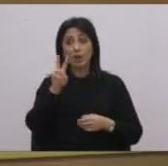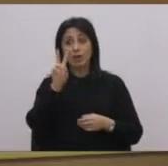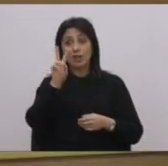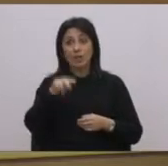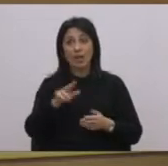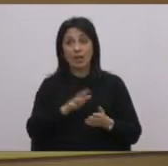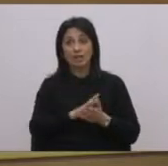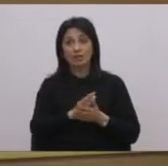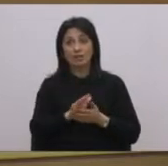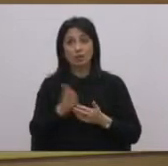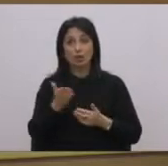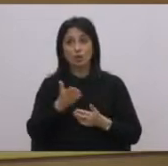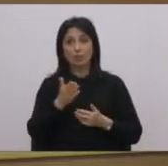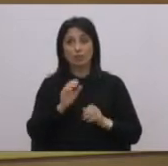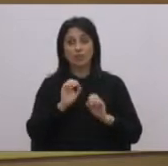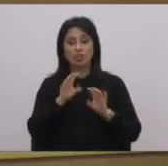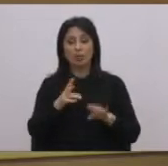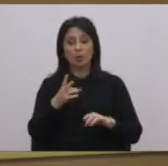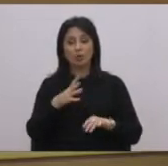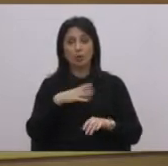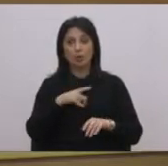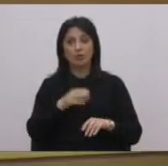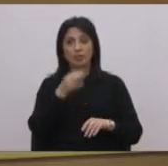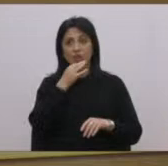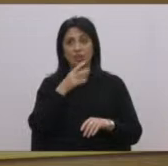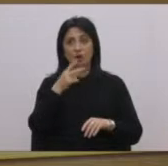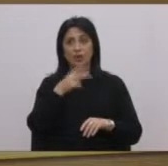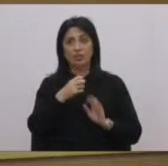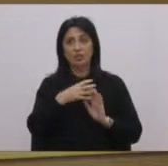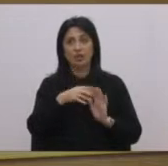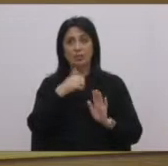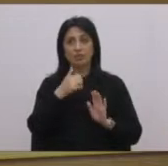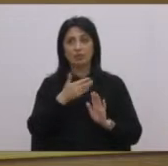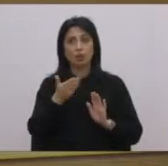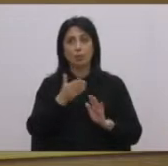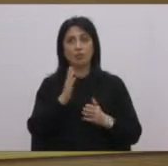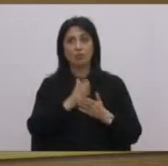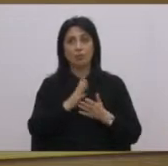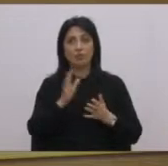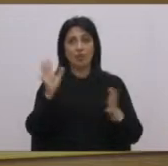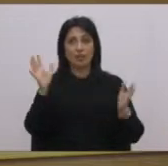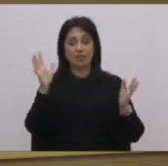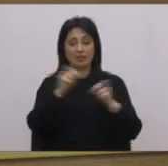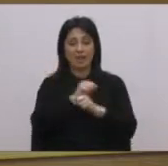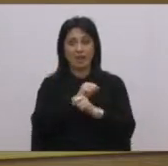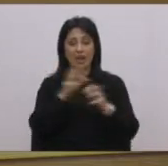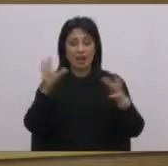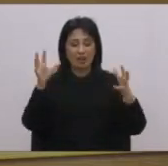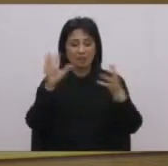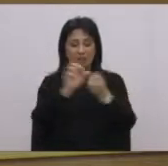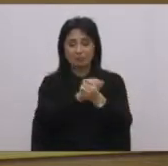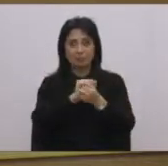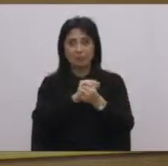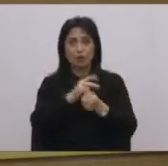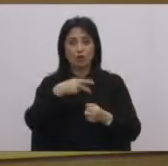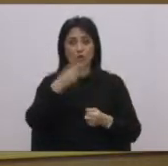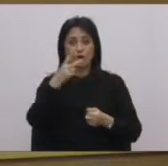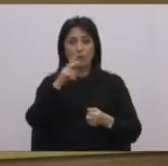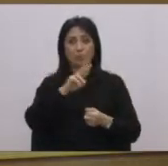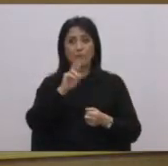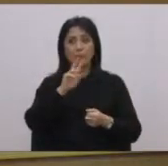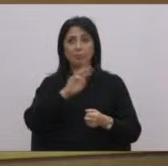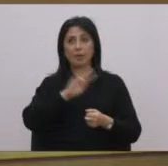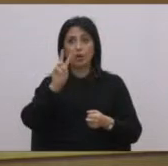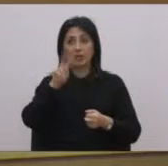ლარი და რომელიც ჩაბარებული უნდა ყოფილიყო ჯერ კიდევ 2019 წელს და რომელიც არის დანგრეული. როგორც ისე დაინგრა, 22 მილიონი ლარი